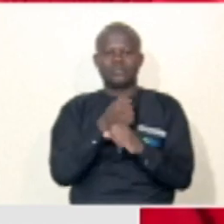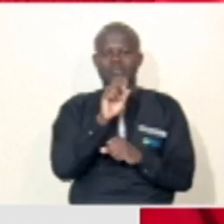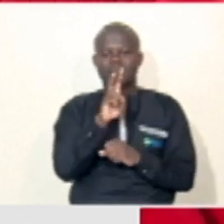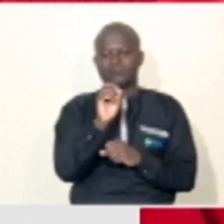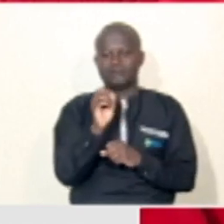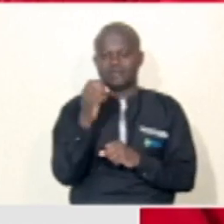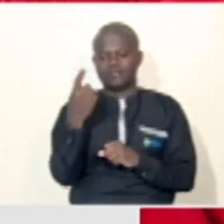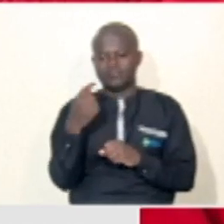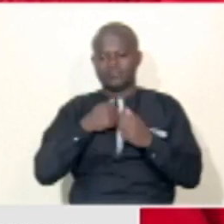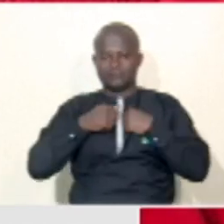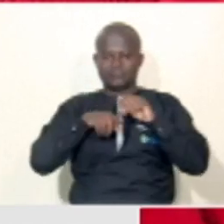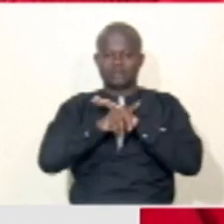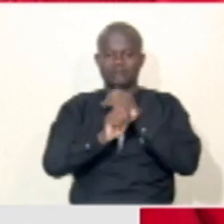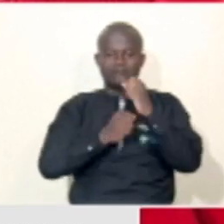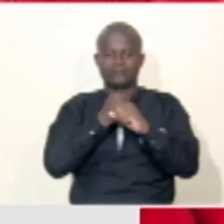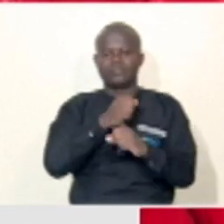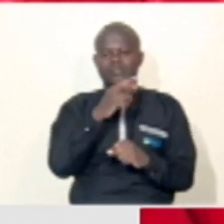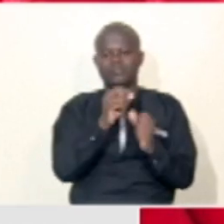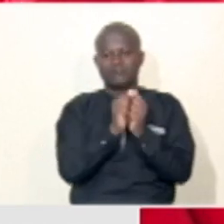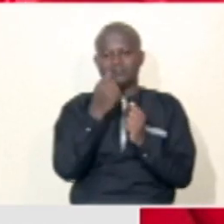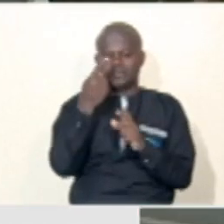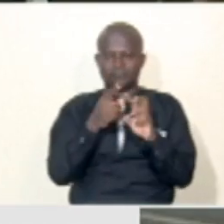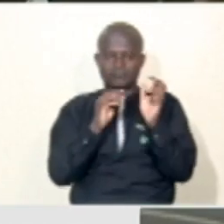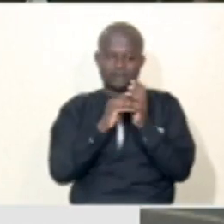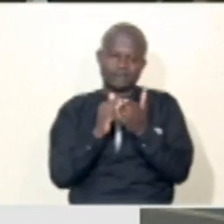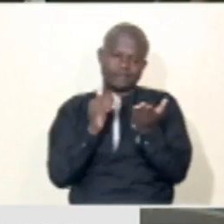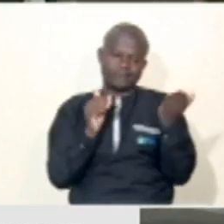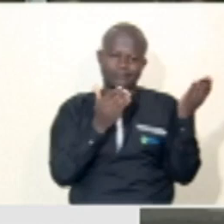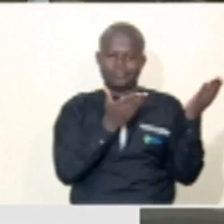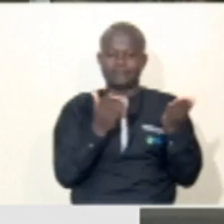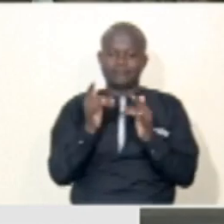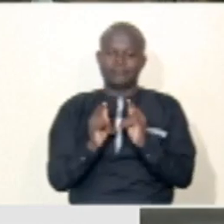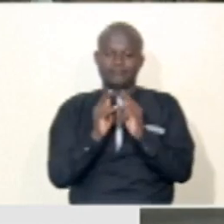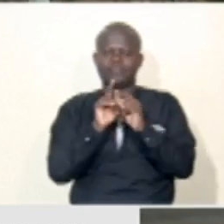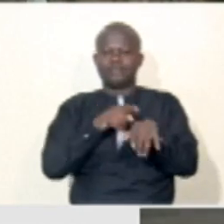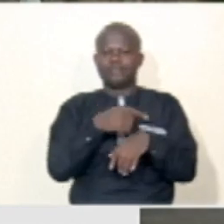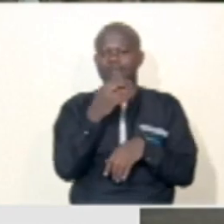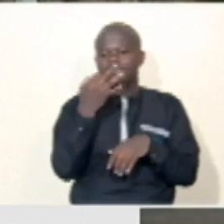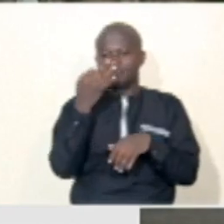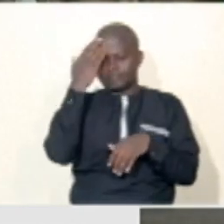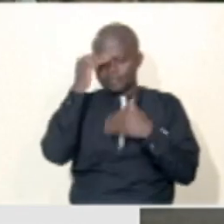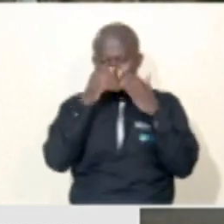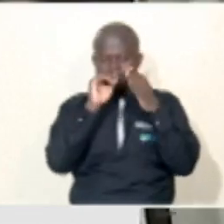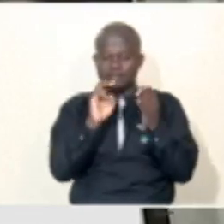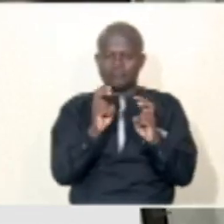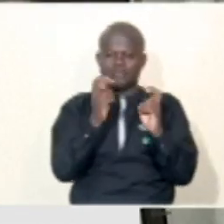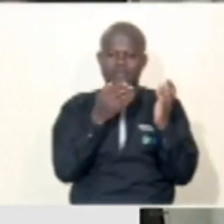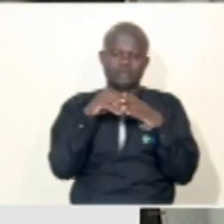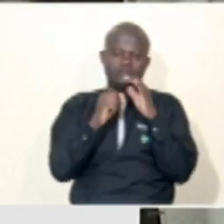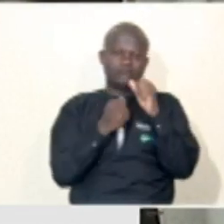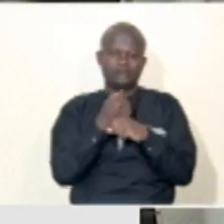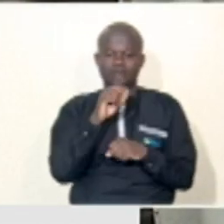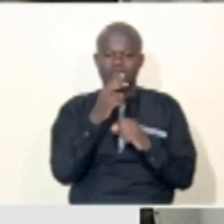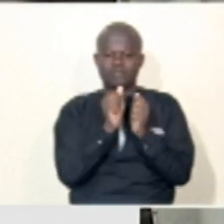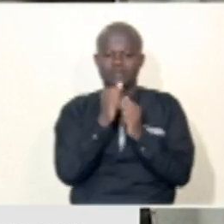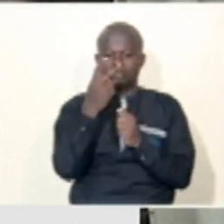u Rwanda ruryinjiramo muri 2011 ndetse rukaba rugiye kwakira iyi nama ku nshuro ya gatatu, kuko rwayakiriye muri